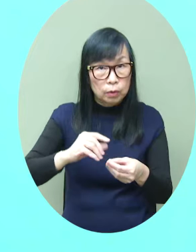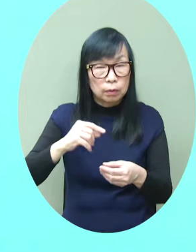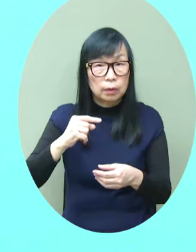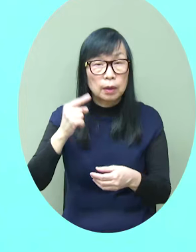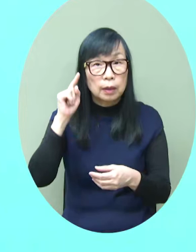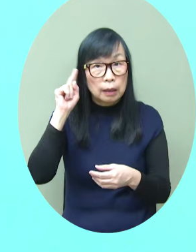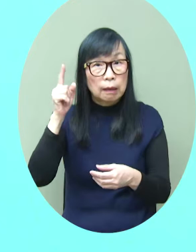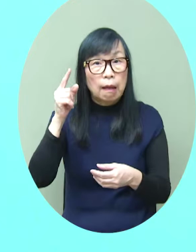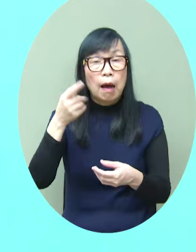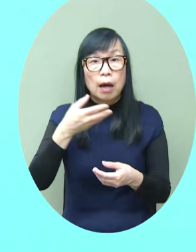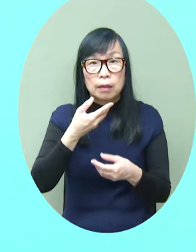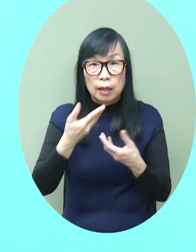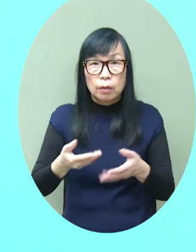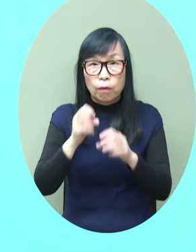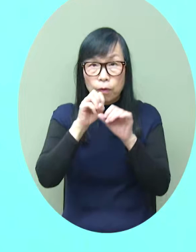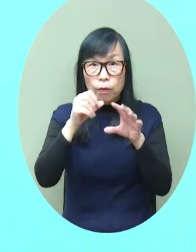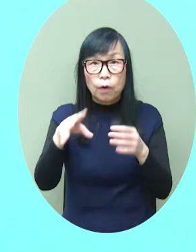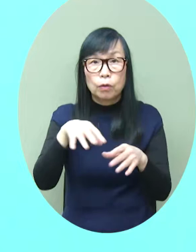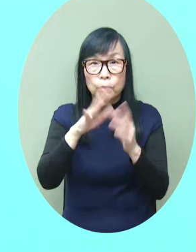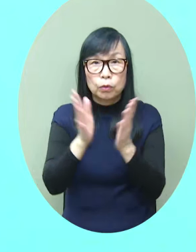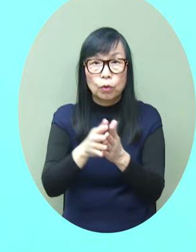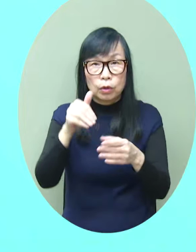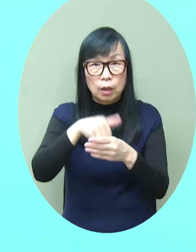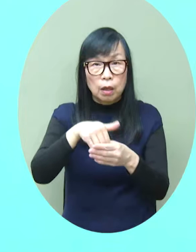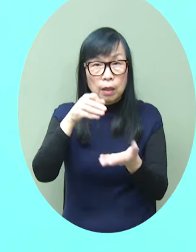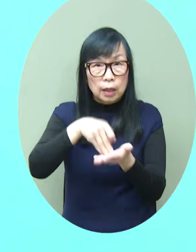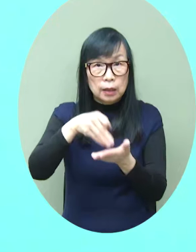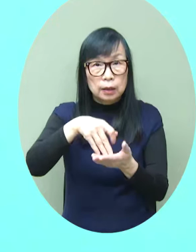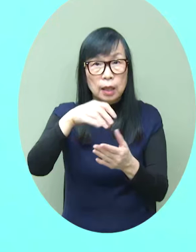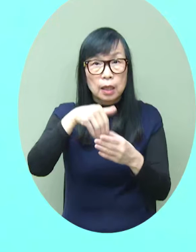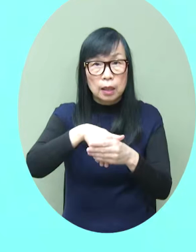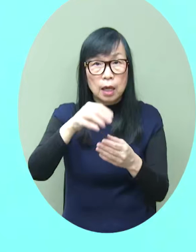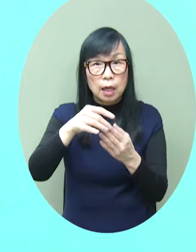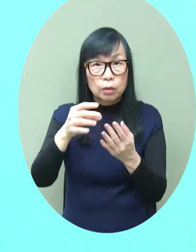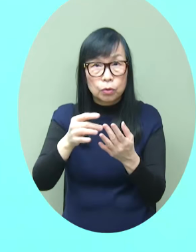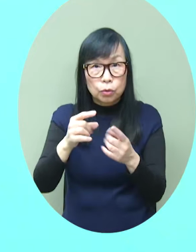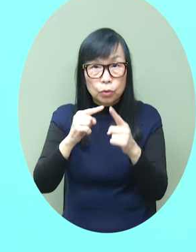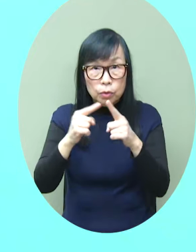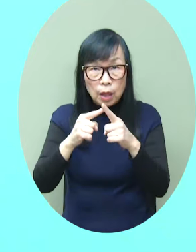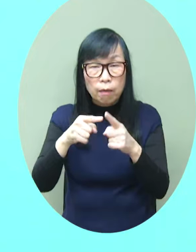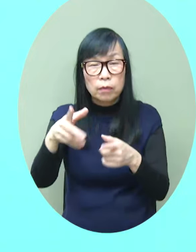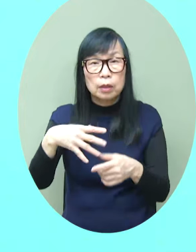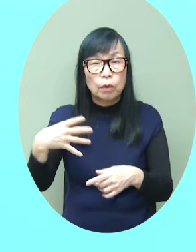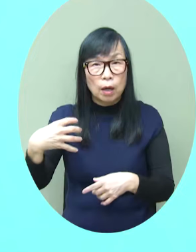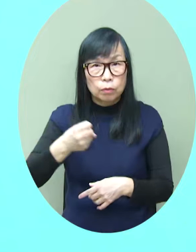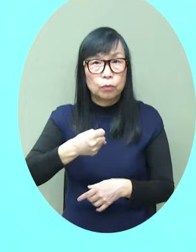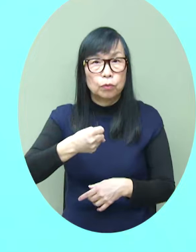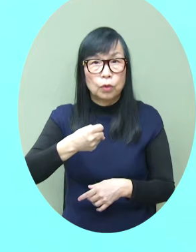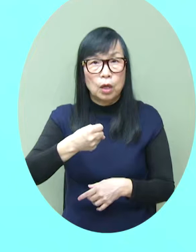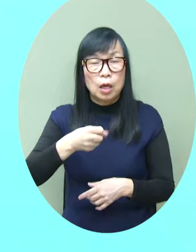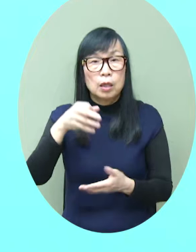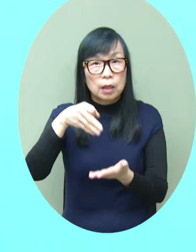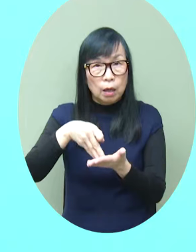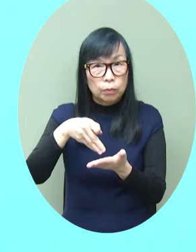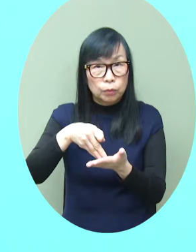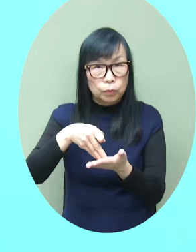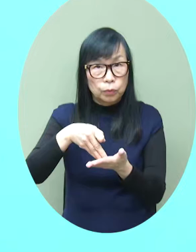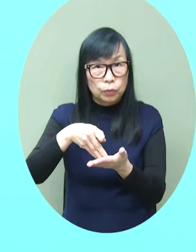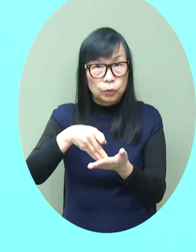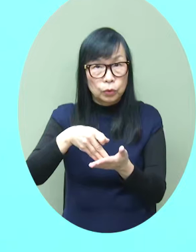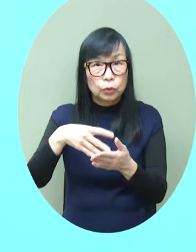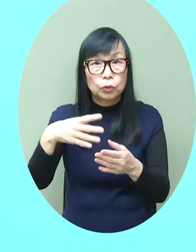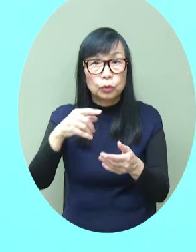率先呼籲咧，所有已經登記嘅選民，亦都係應該踴躍去行使佢嘅公民權利，參與呢一場喺